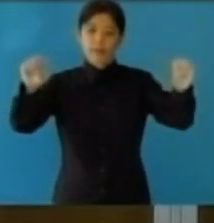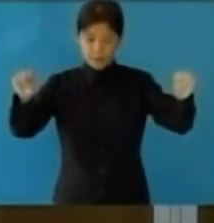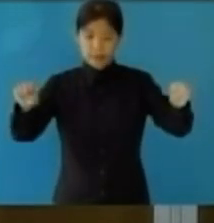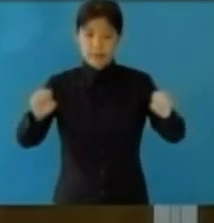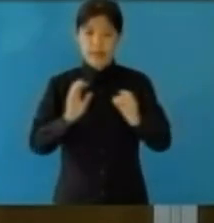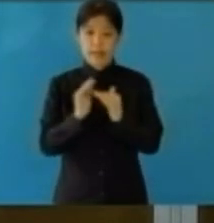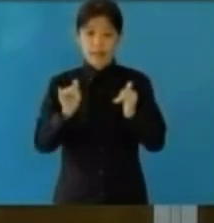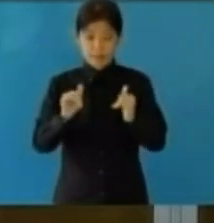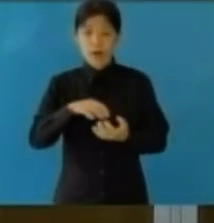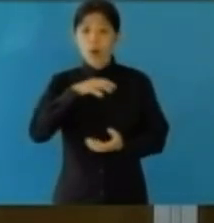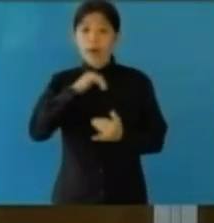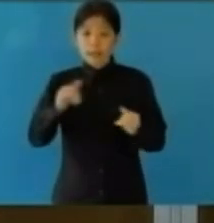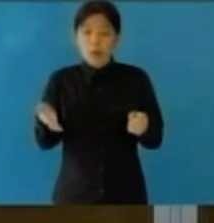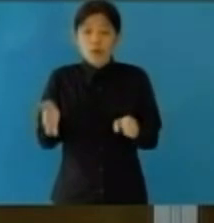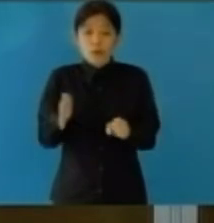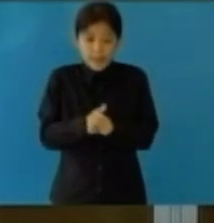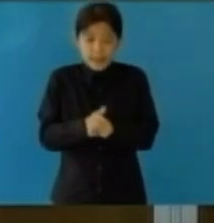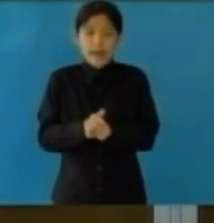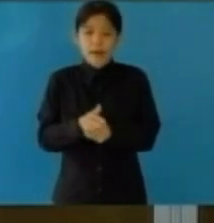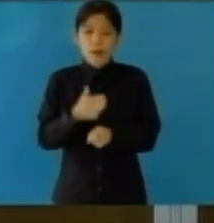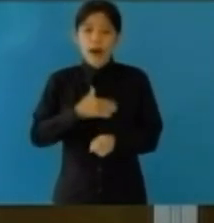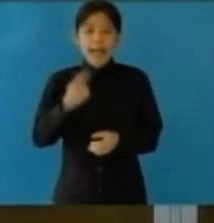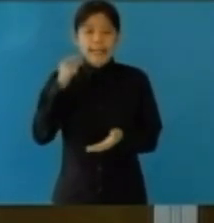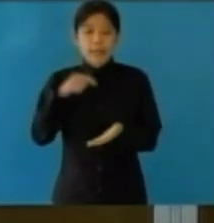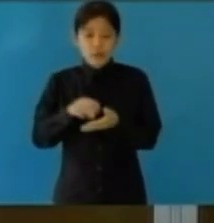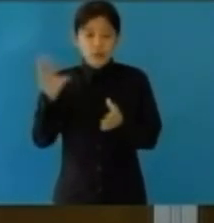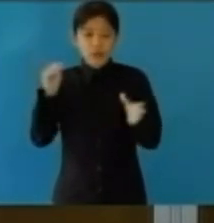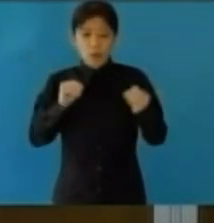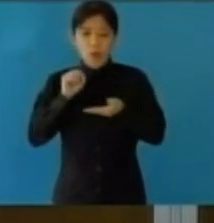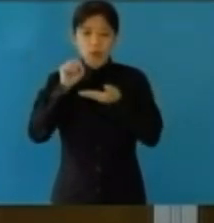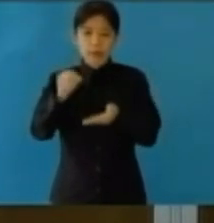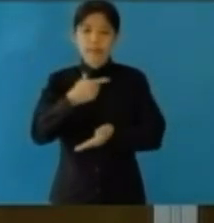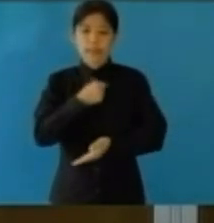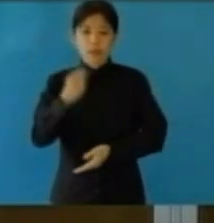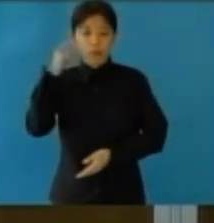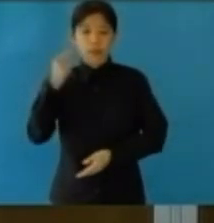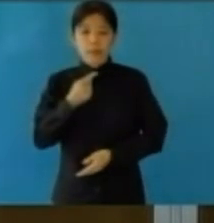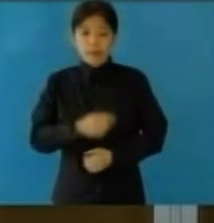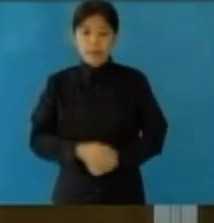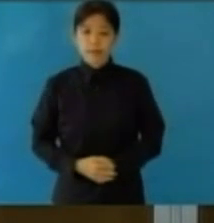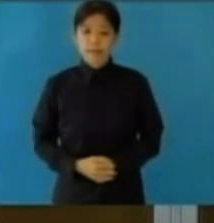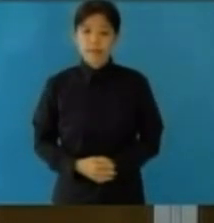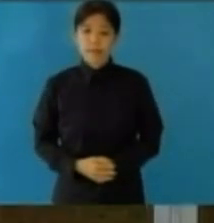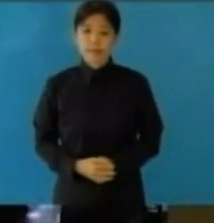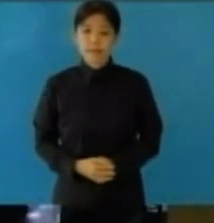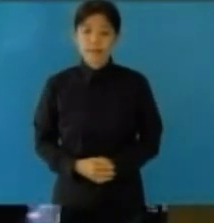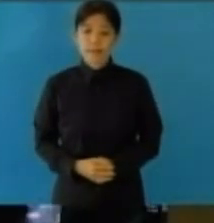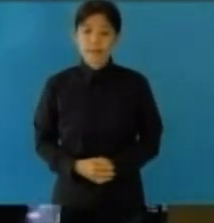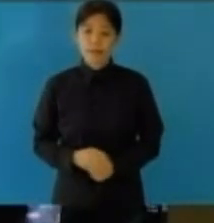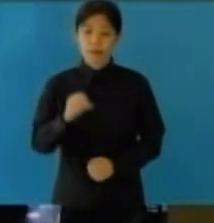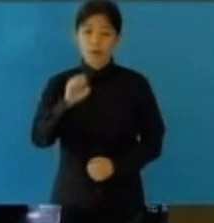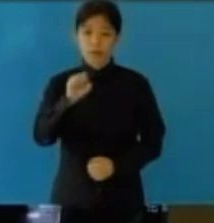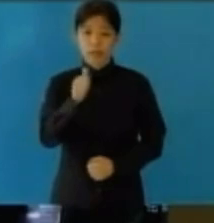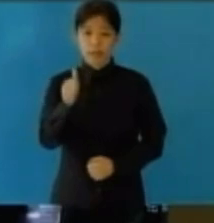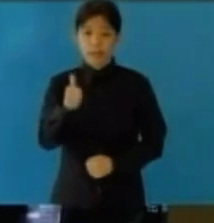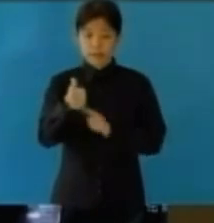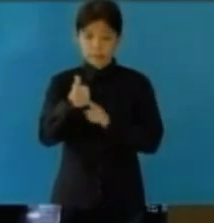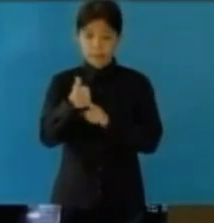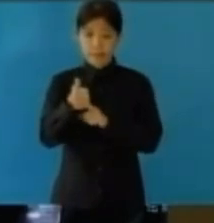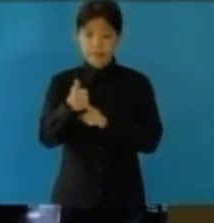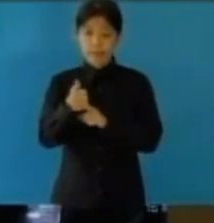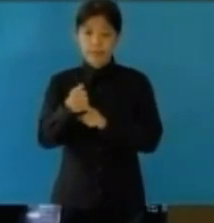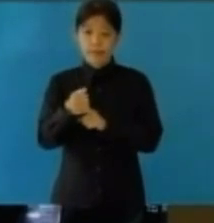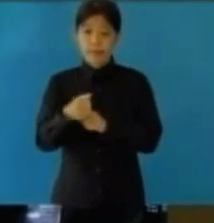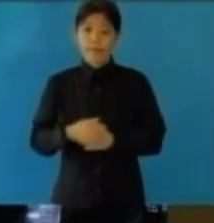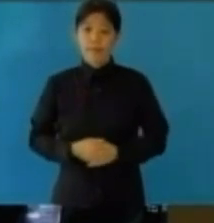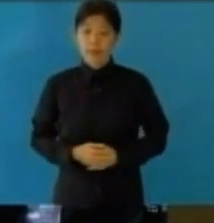民に分かりやすい情報提供に努めてまいりたいと考えております。 長田康秀君。 教育長です。この両